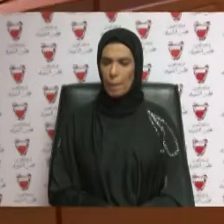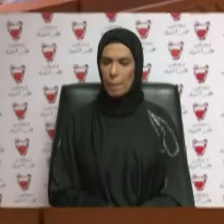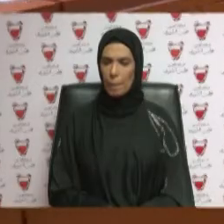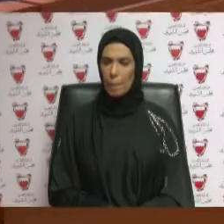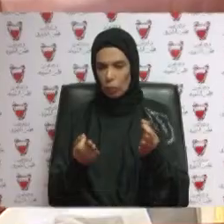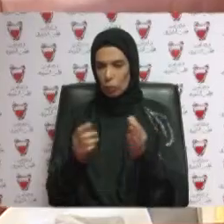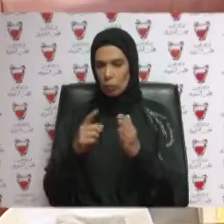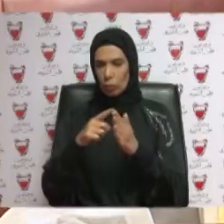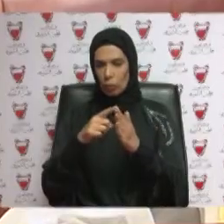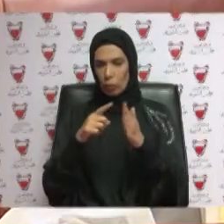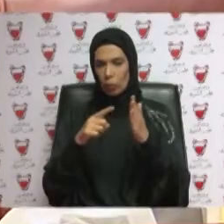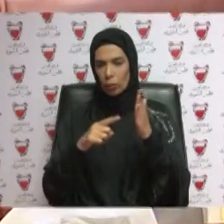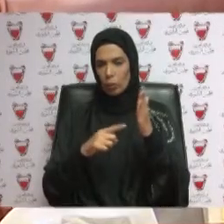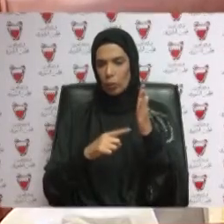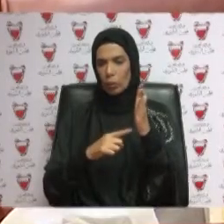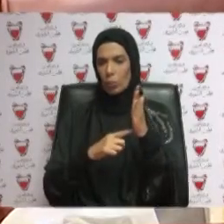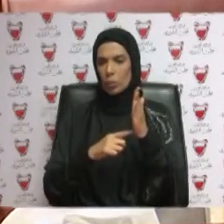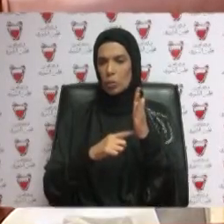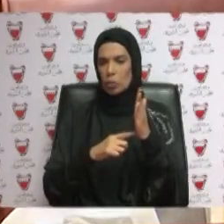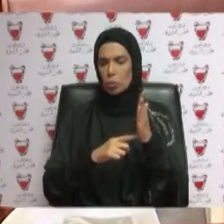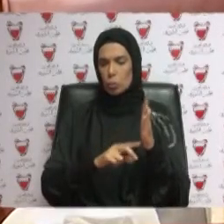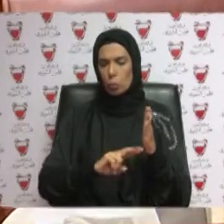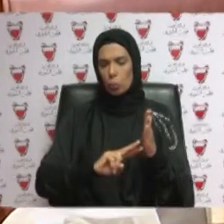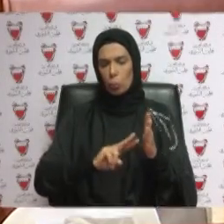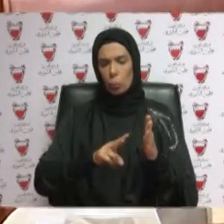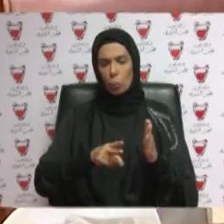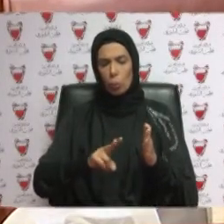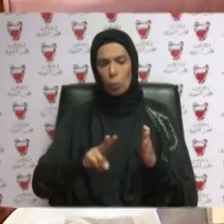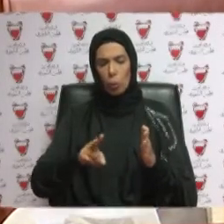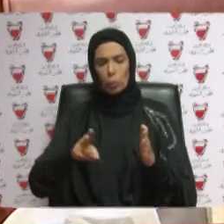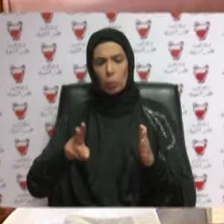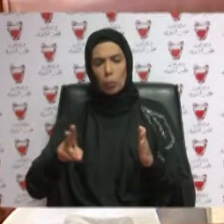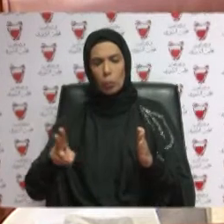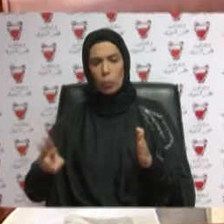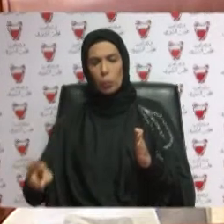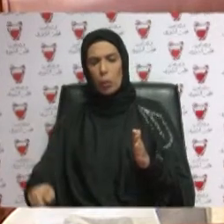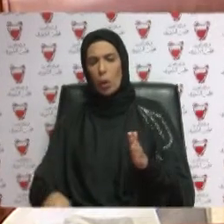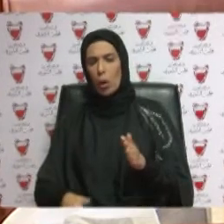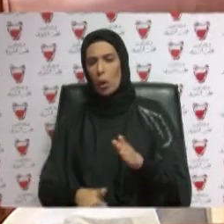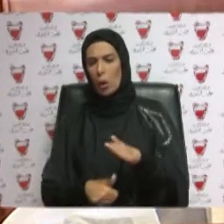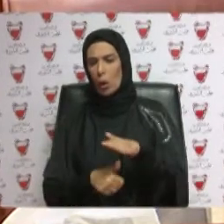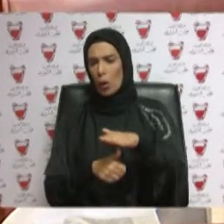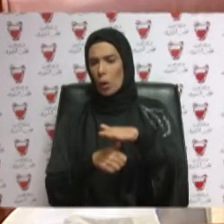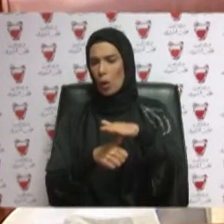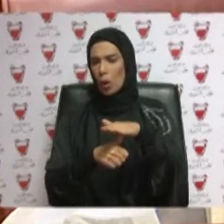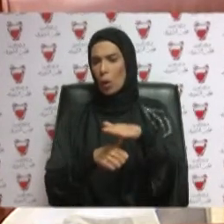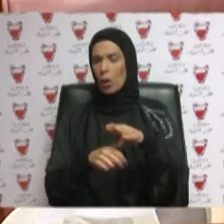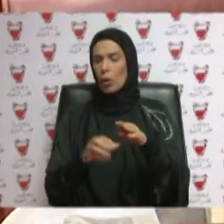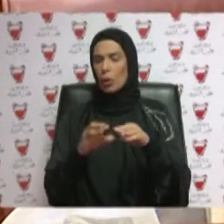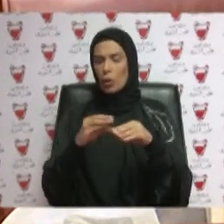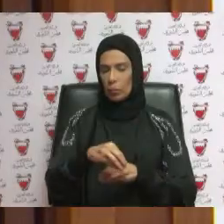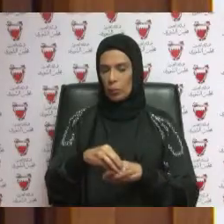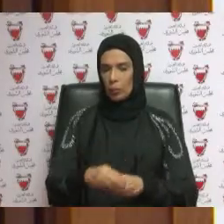جمال فخرو والأخوات والأخوان اللي عدوا هذا التقرير. أنا ما عندي طبعا أي تعديل لأنه كان باستمرار رئيس